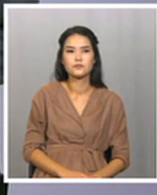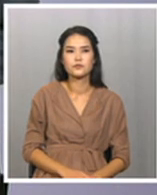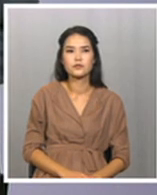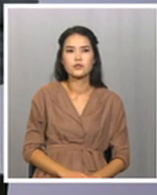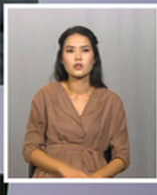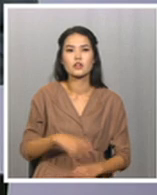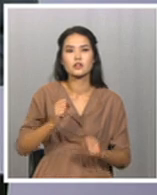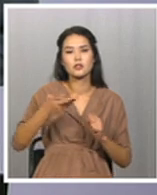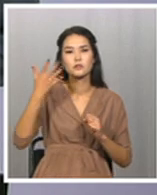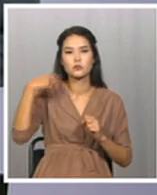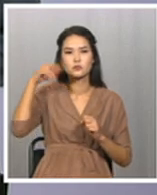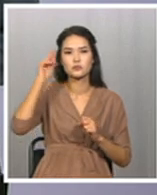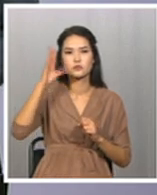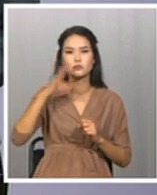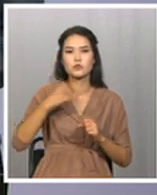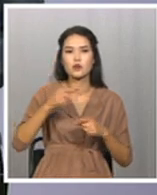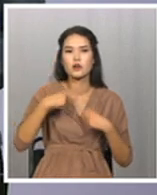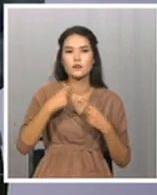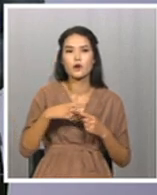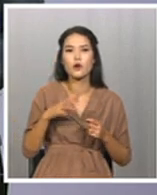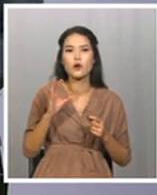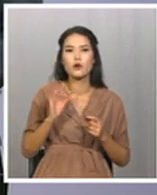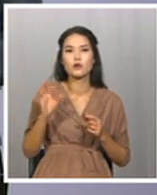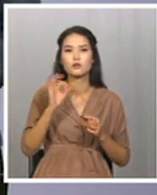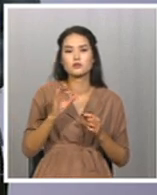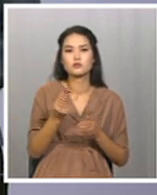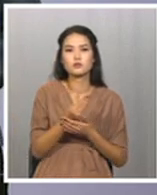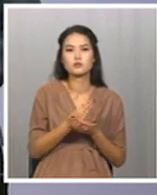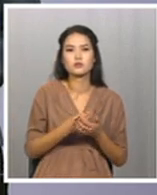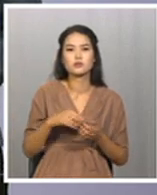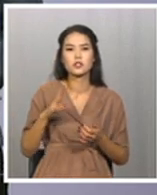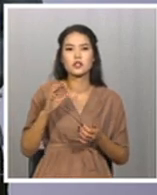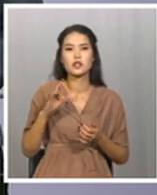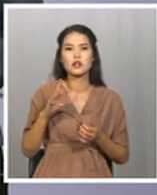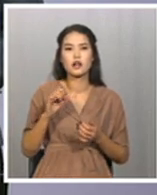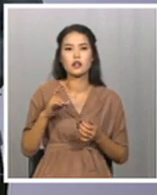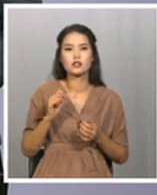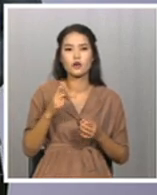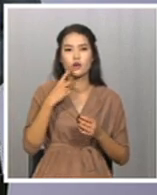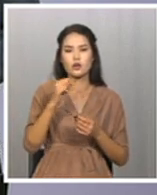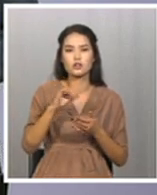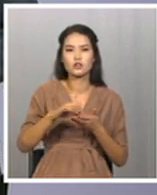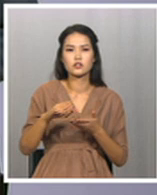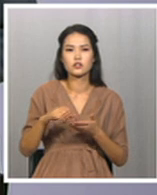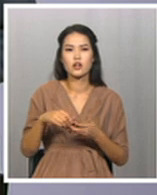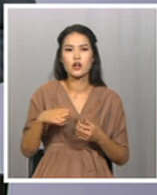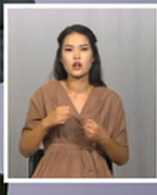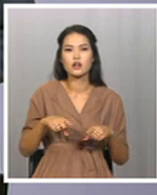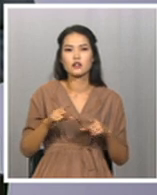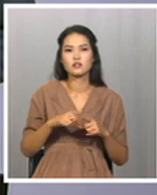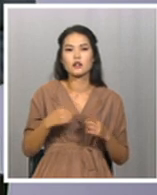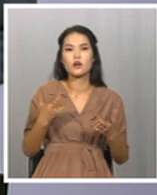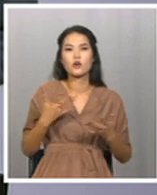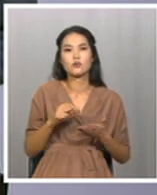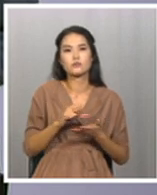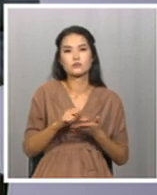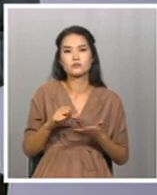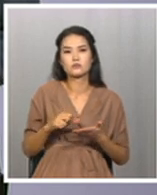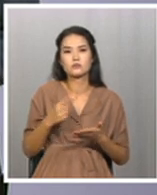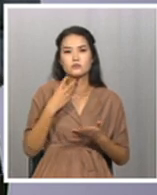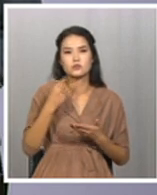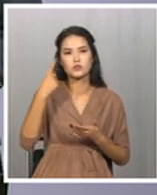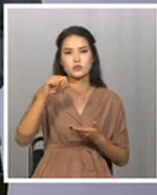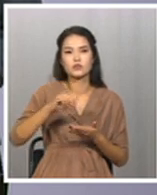прошлом уроке мы говорили о художественном приеме зеркального отражения, о том, какой представляли себе любовь